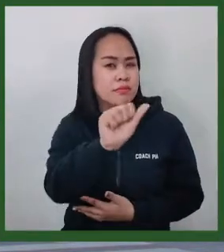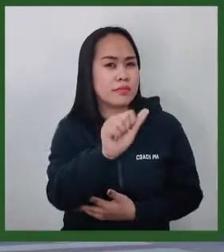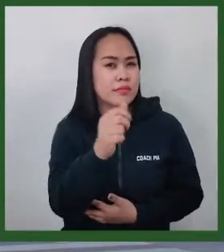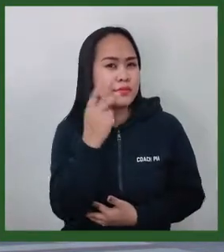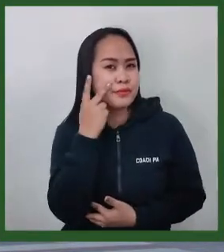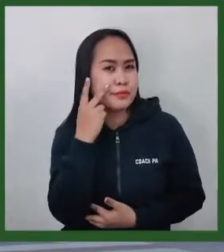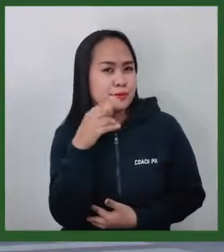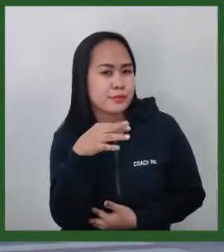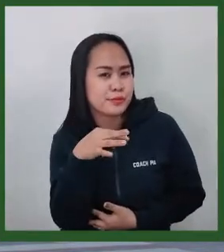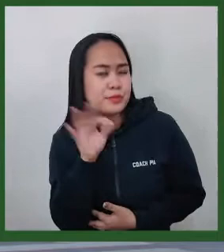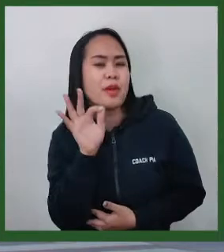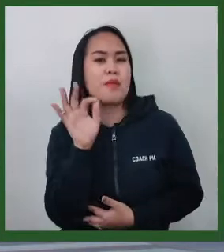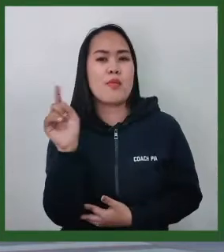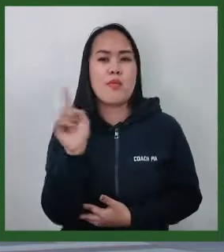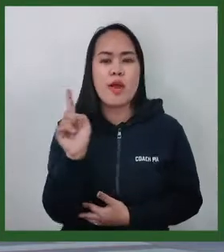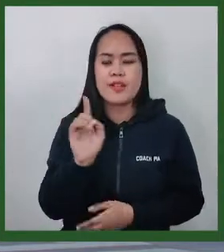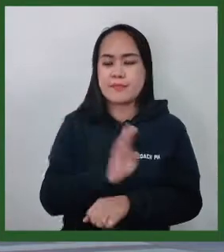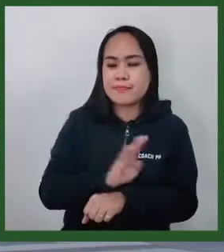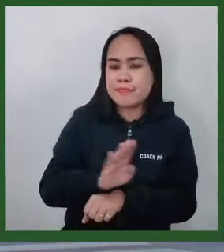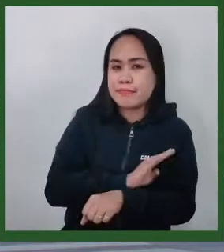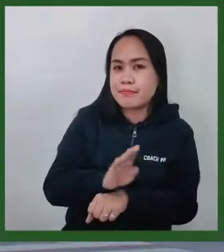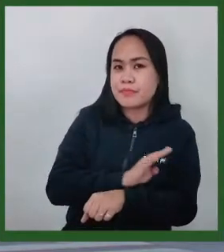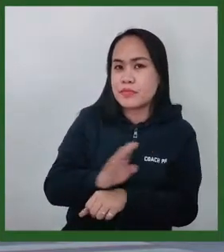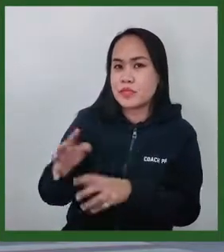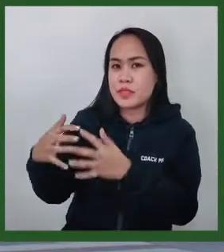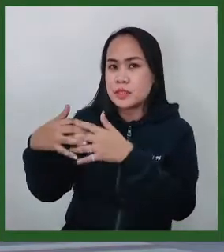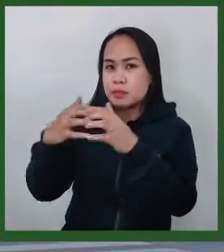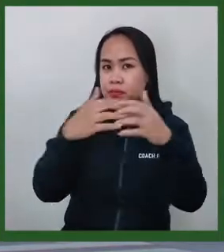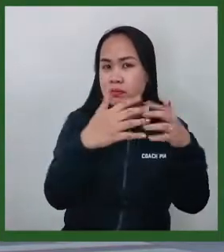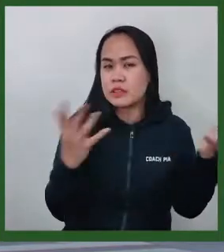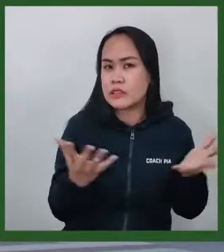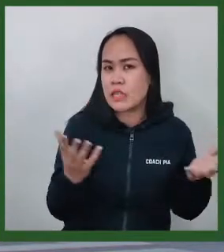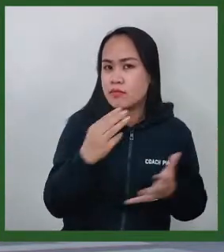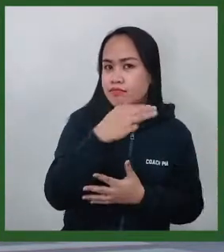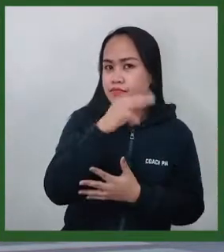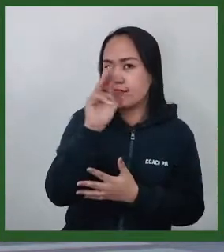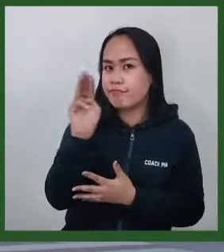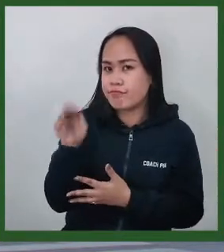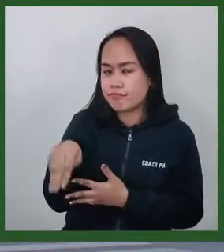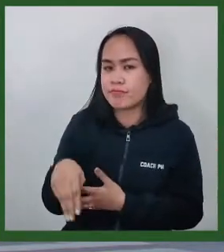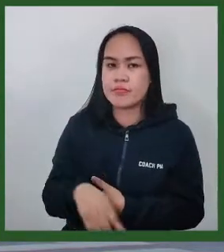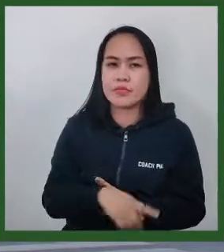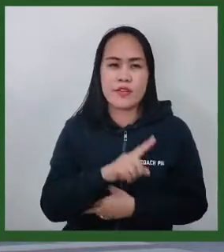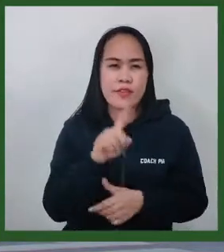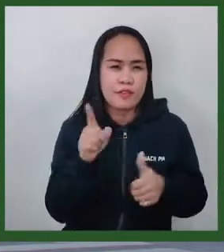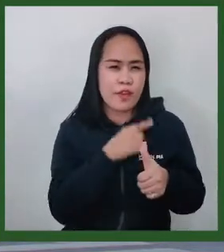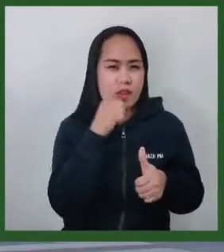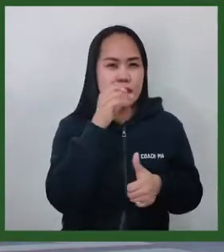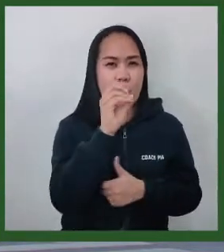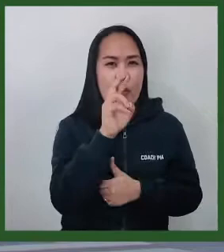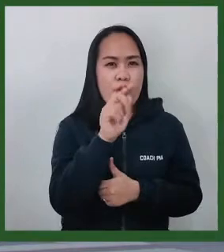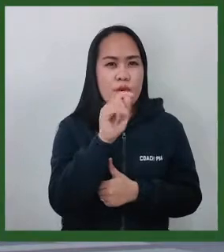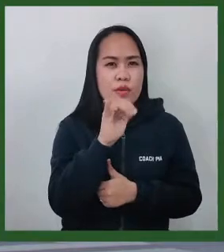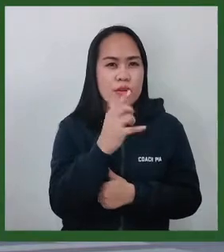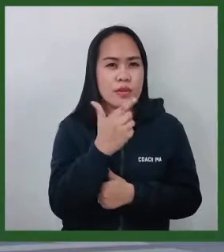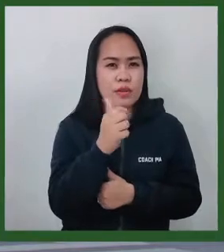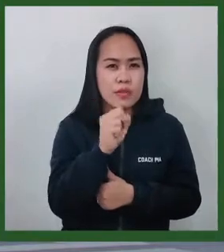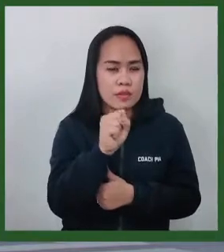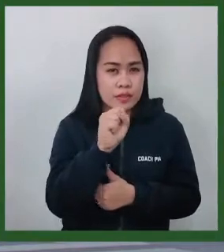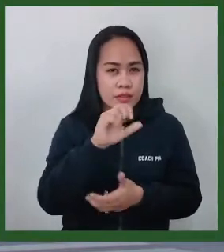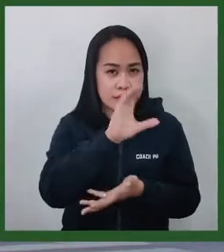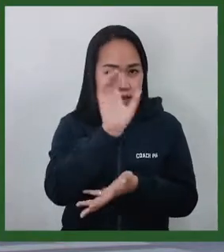isa sa mga pangunahing mga business districts dito po sa Metro Manila, at yan po ay ang Ortigas Center. At dito po sa Ortigas Center